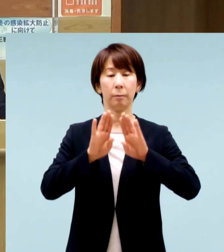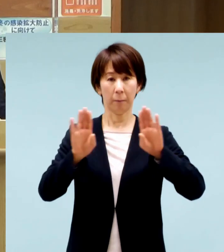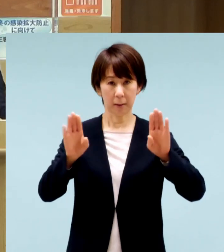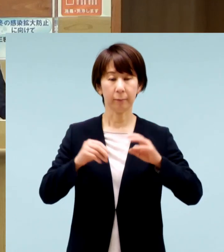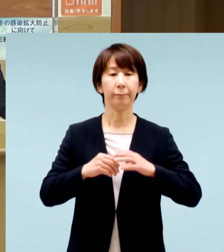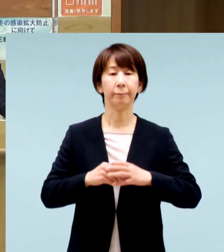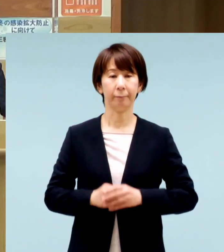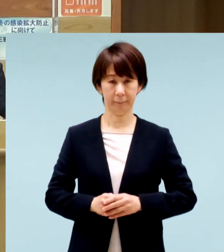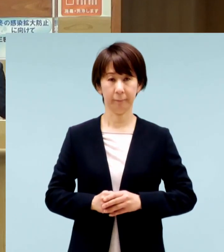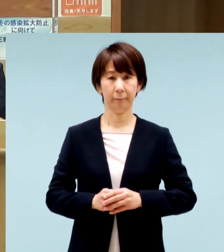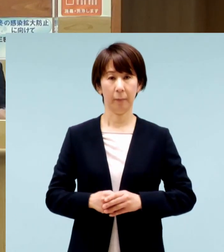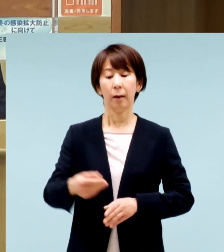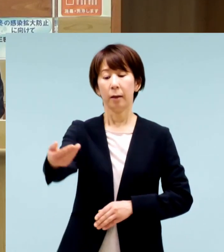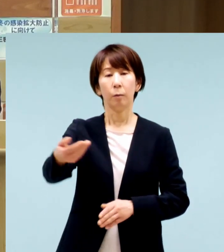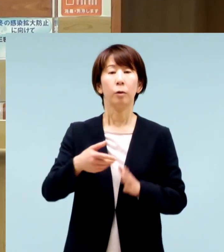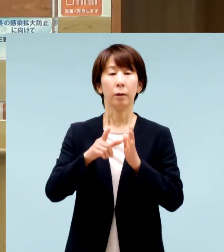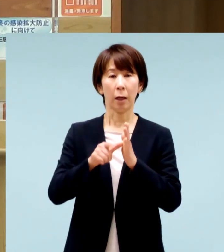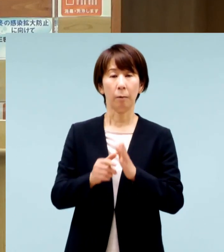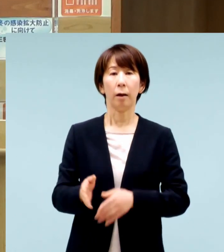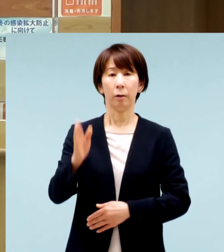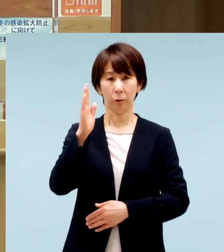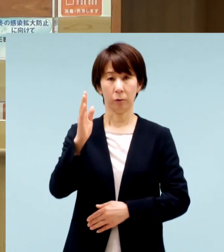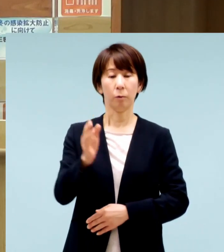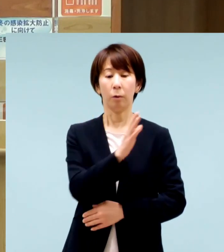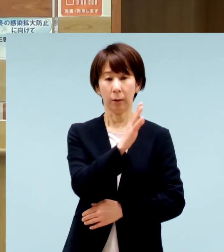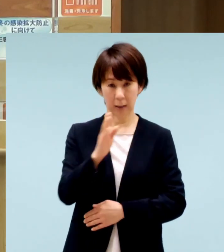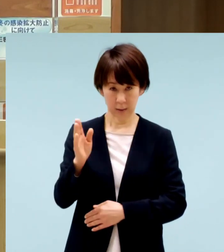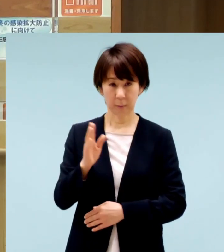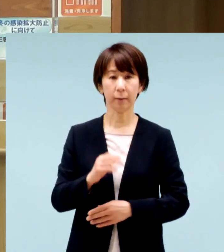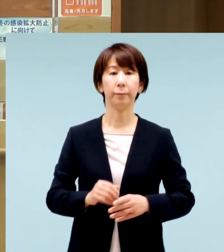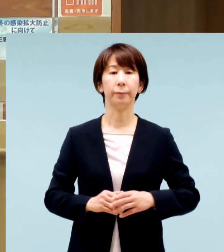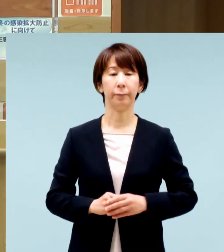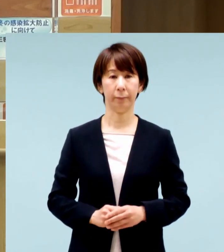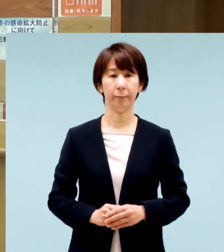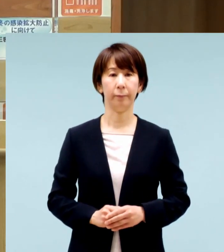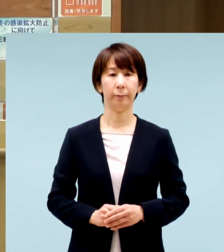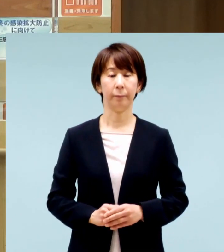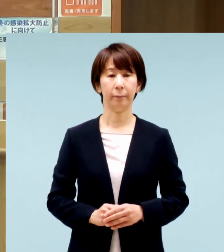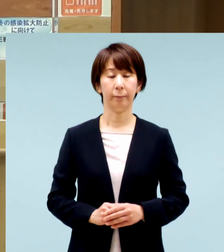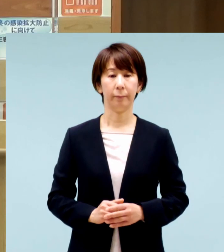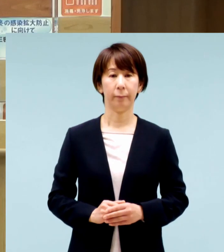ご発言のある方は挙手をお願いいたします。北海道新聞藤本さん。